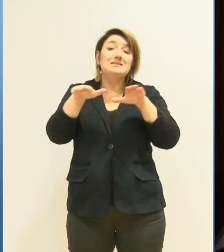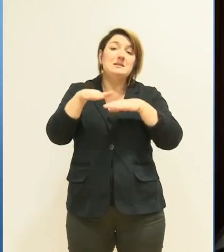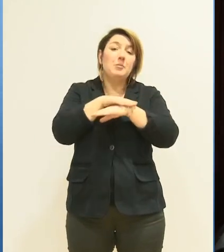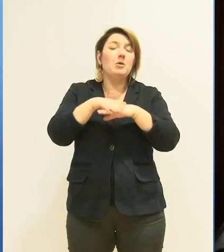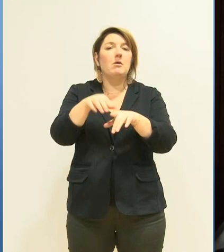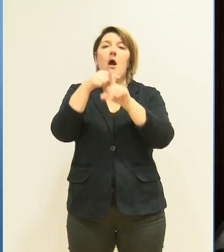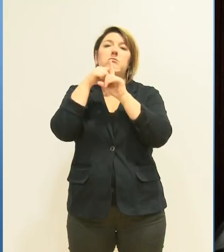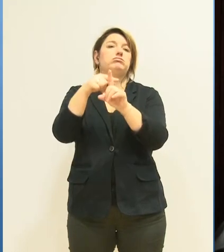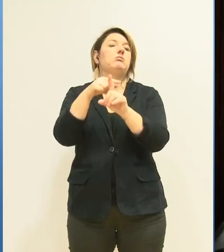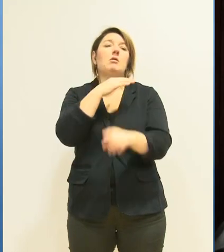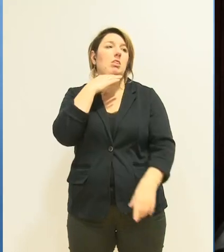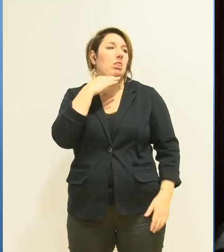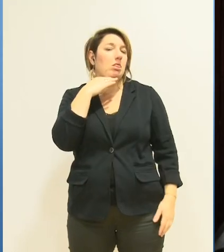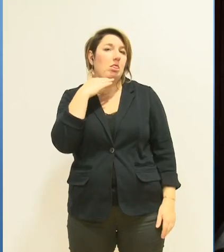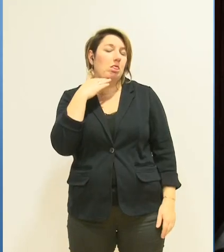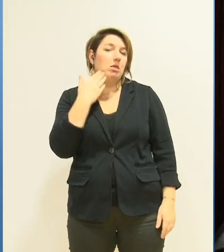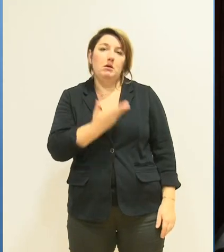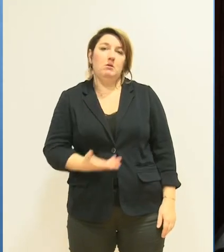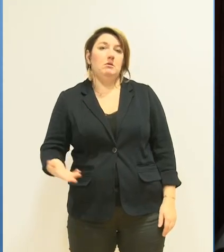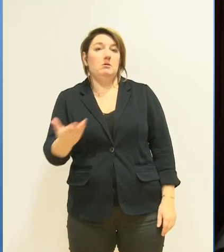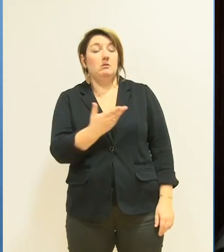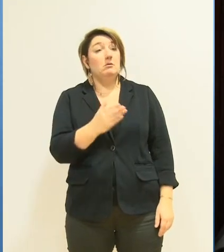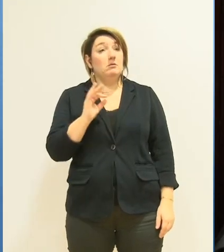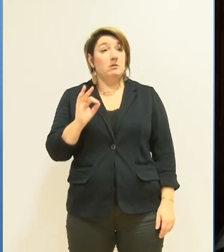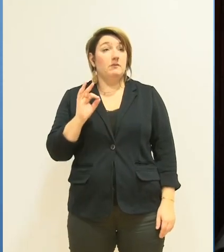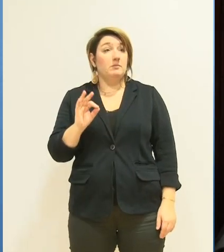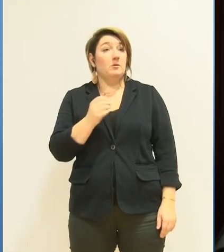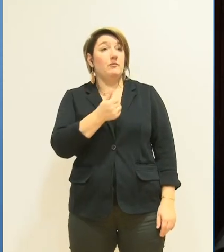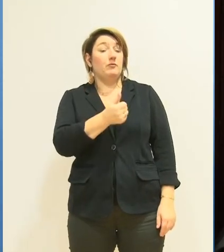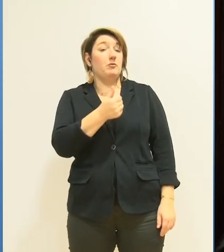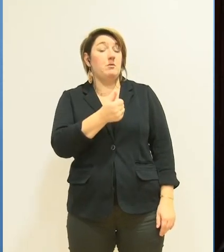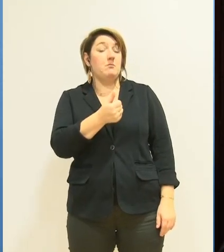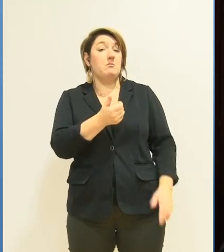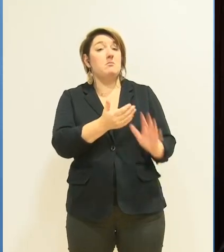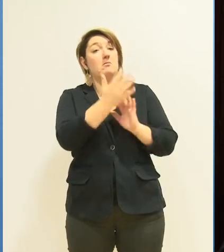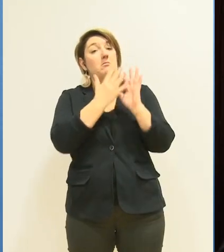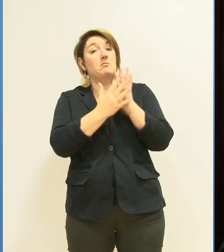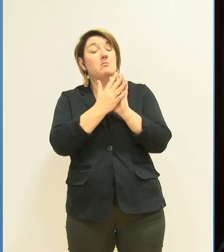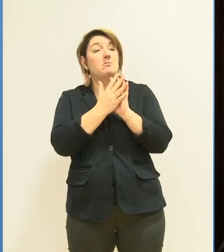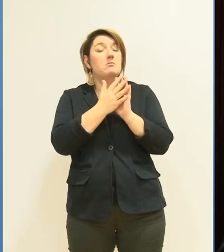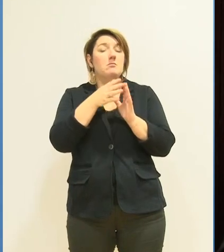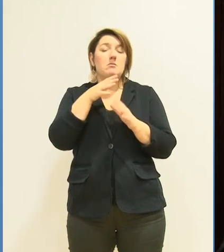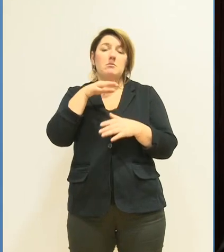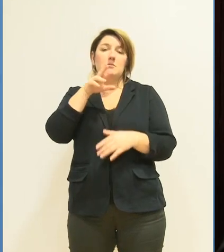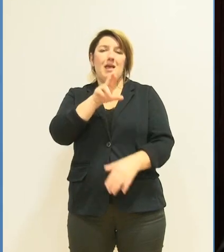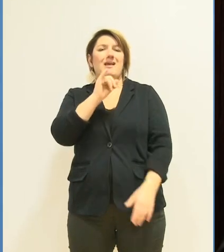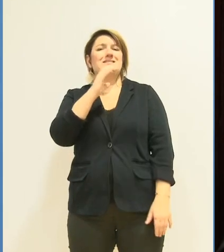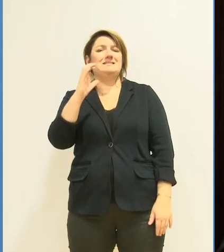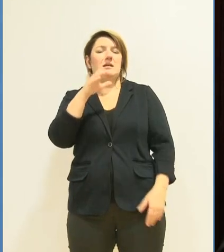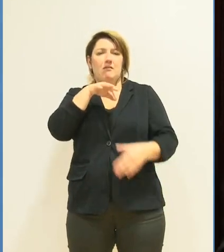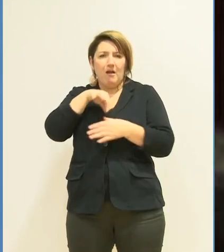effectivement vous avez fait état du revenu du référendum d'initiative citoyenne